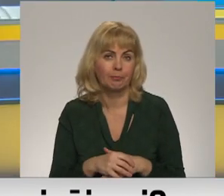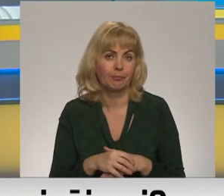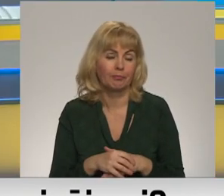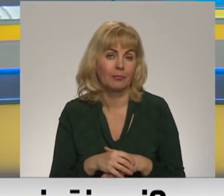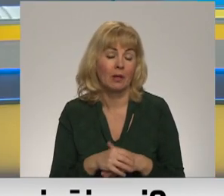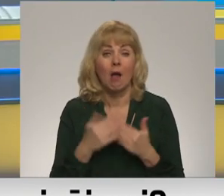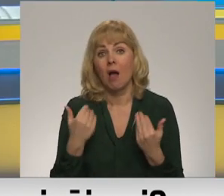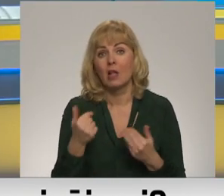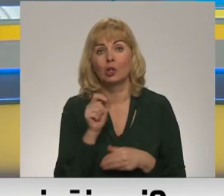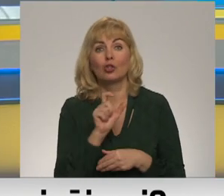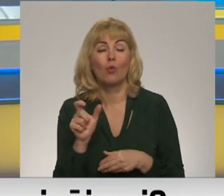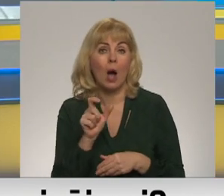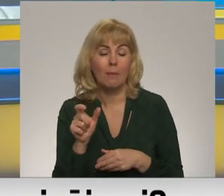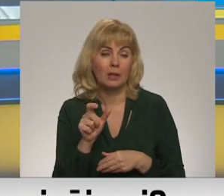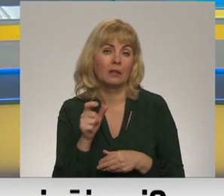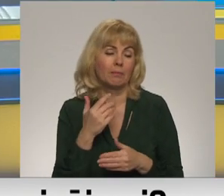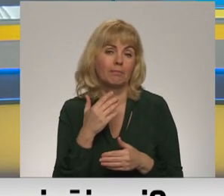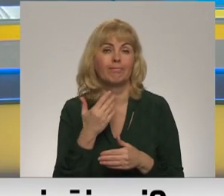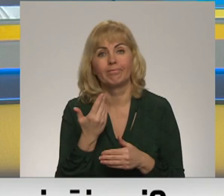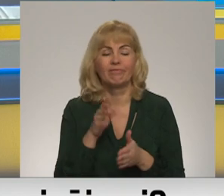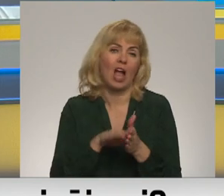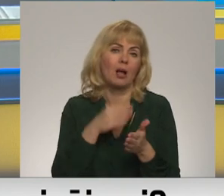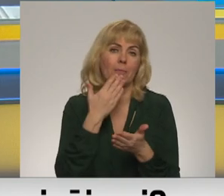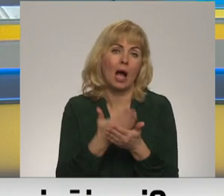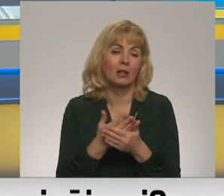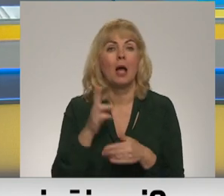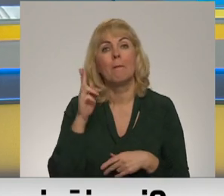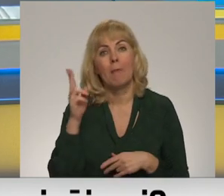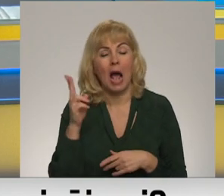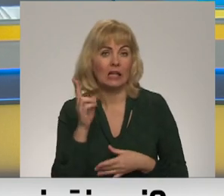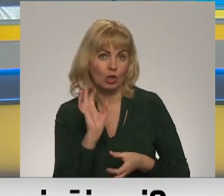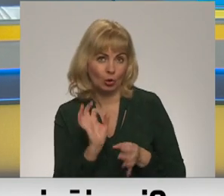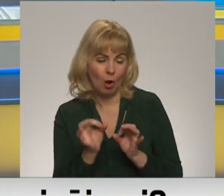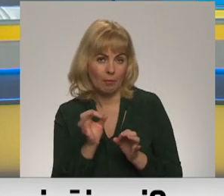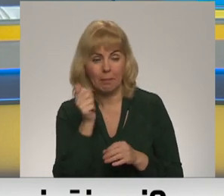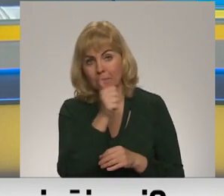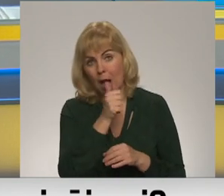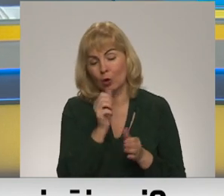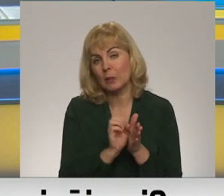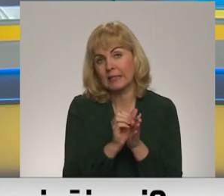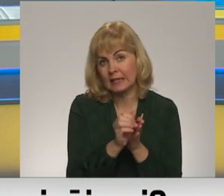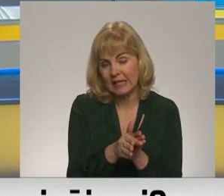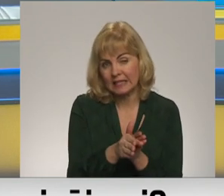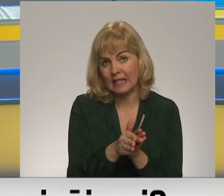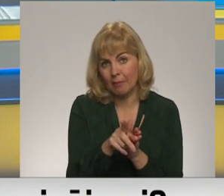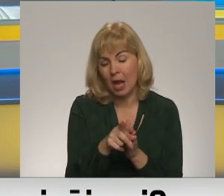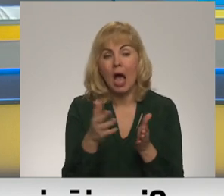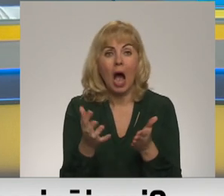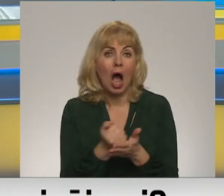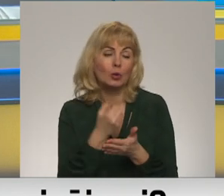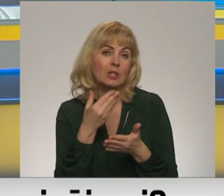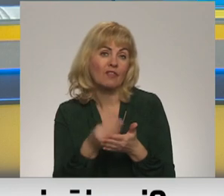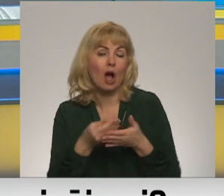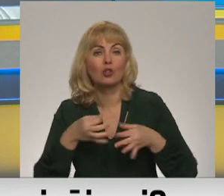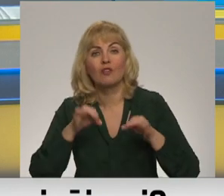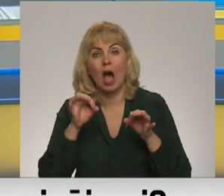Nu, šobrīd tas banālais ieteikums ir pārliecināties, ka jums ir normāla paraļu sistēma. Citiem vārdiem sakot, atrodiet tos savus